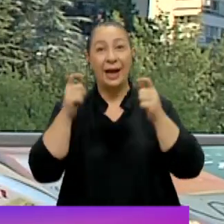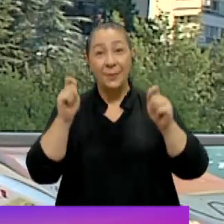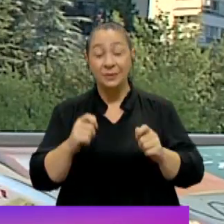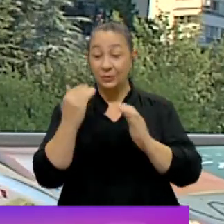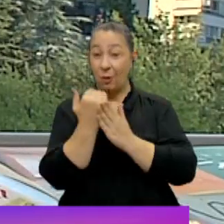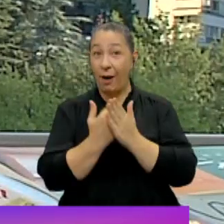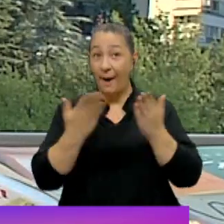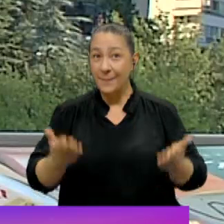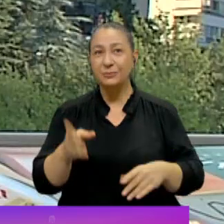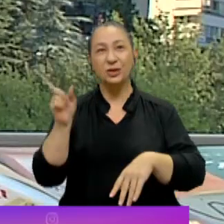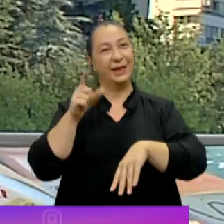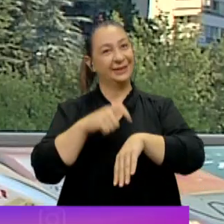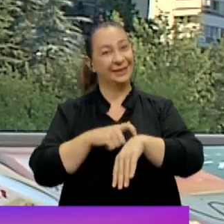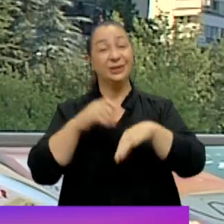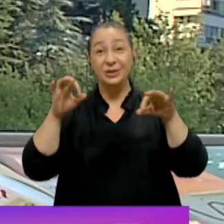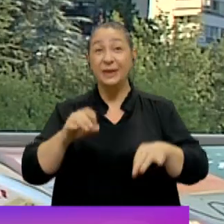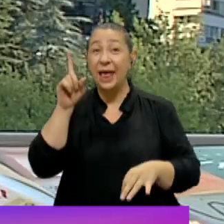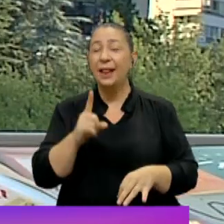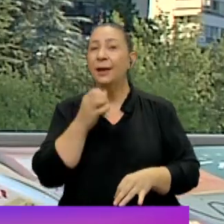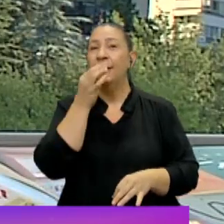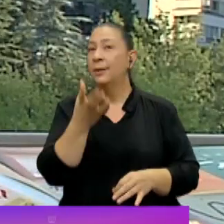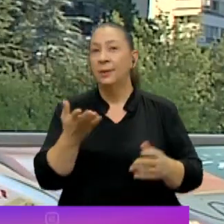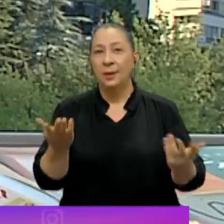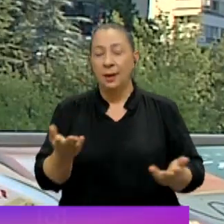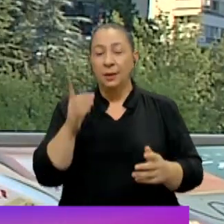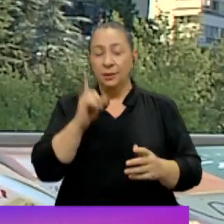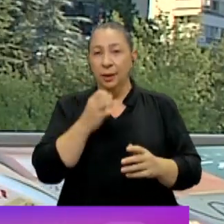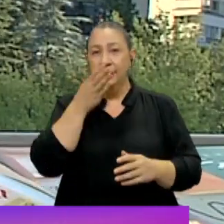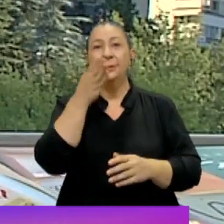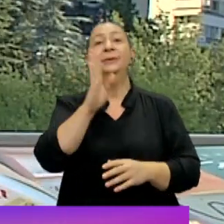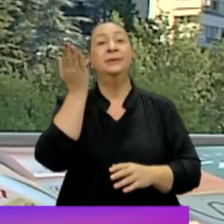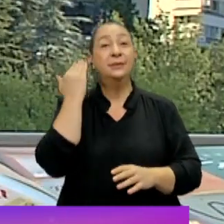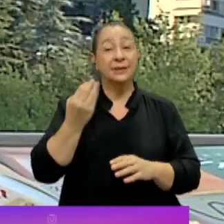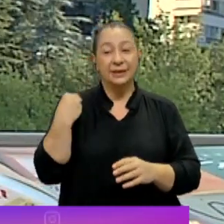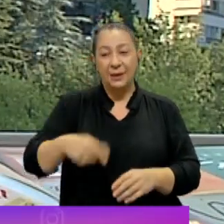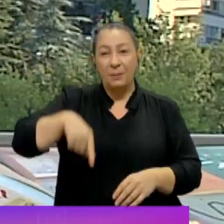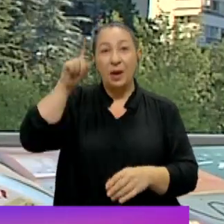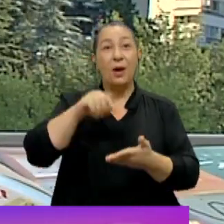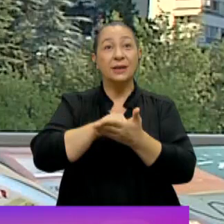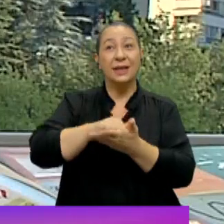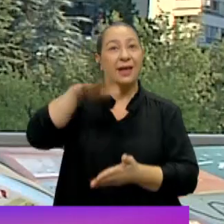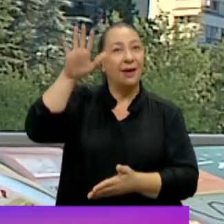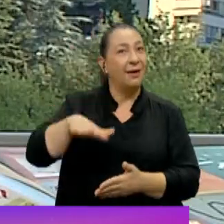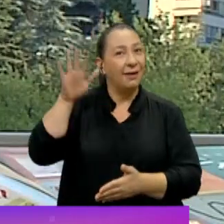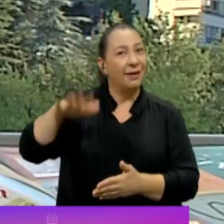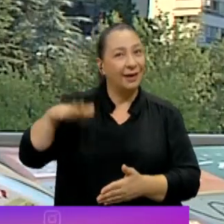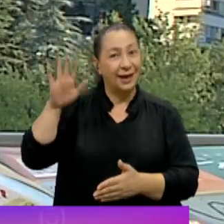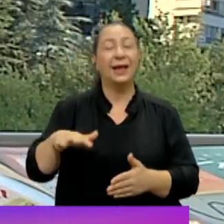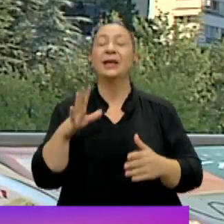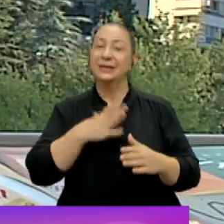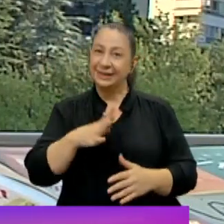gerçekleştirdiğimiz program Çalar Saat. Şimdi ilk haberimize gitmeden önce yeni günün gazeteleri. Yeni günün gazetelerini